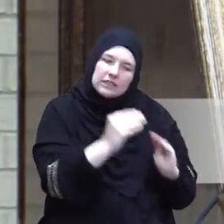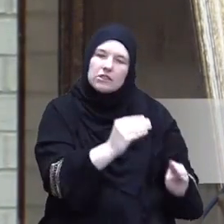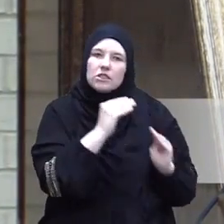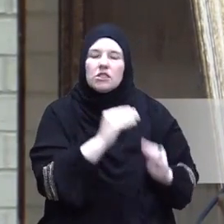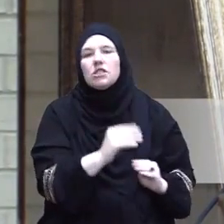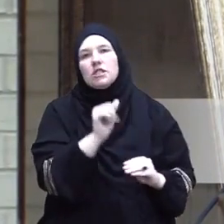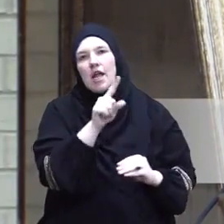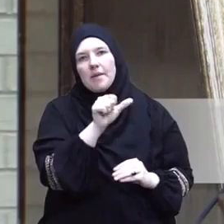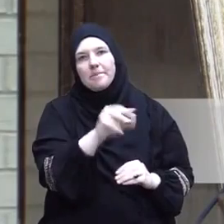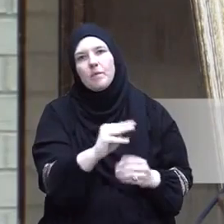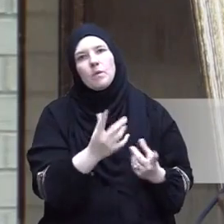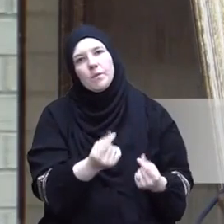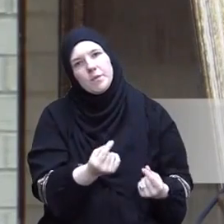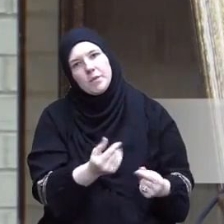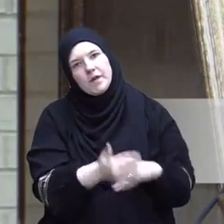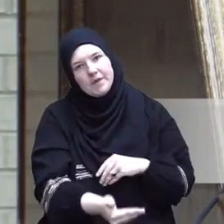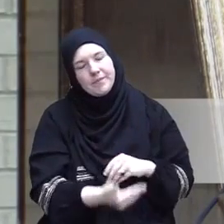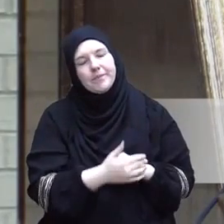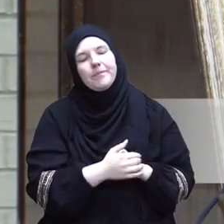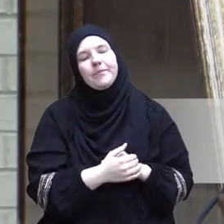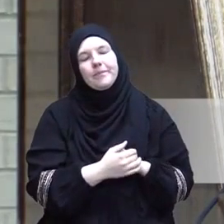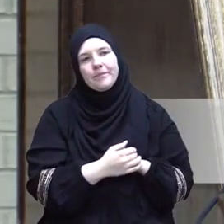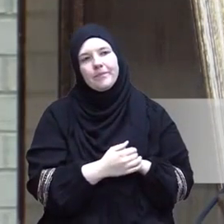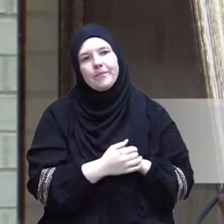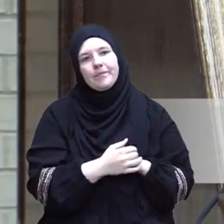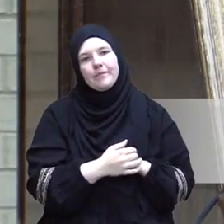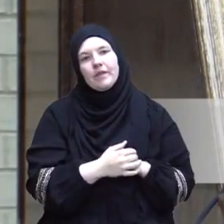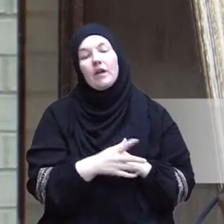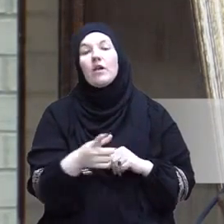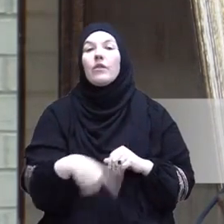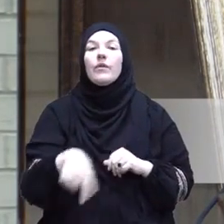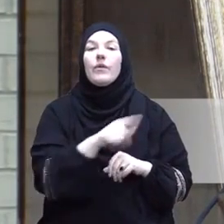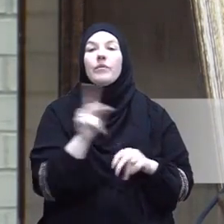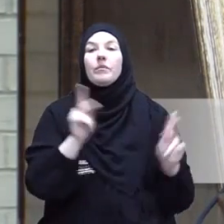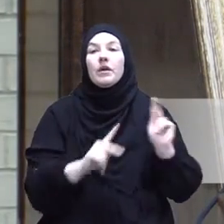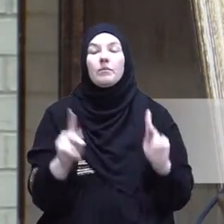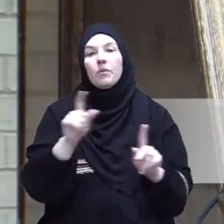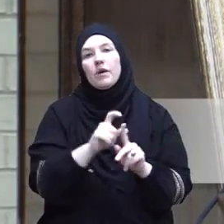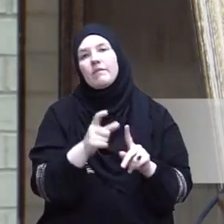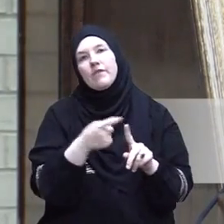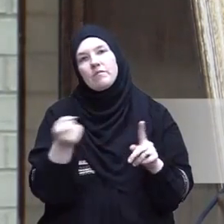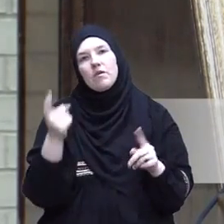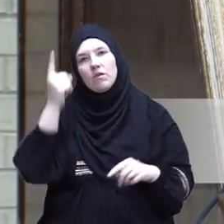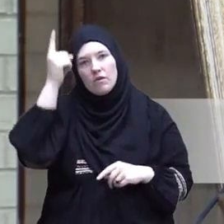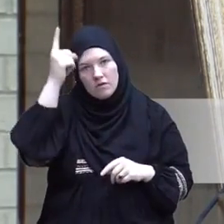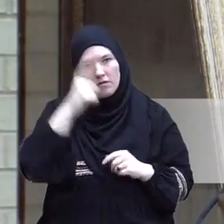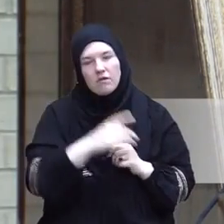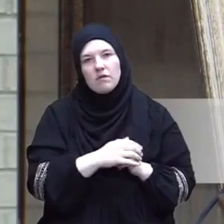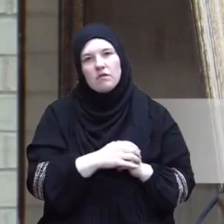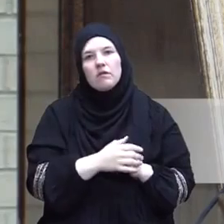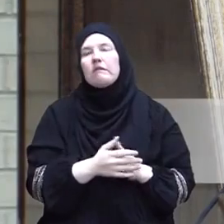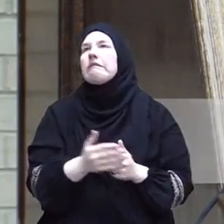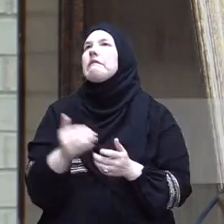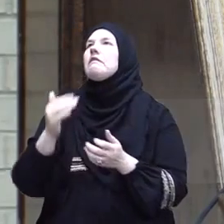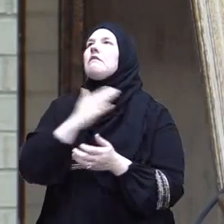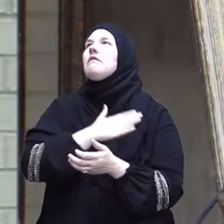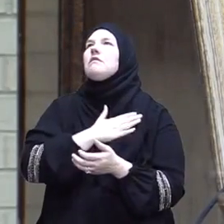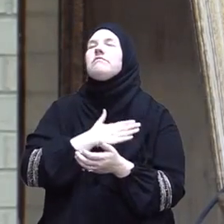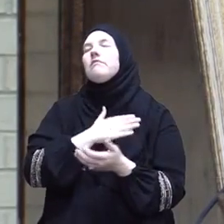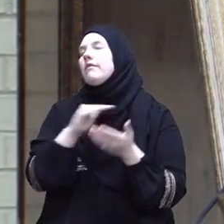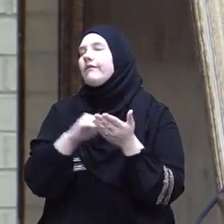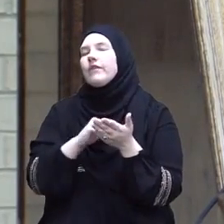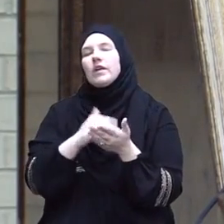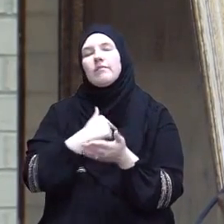فَتَلَقَّى آدَمُ مِنْ رَبِّهِ. Those words came from Allah. أَسْتَغْفِرُ اللَّهَ الْعَظِيمُ is